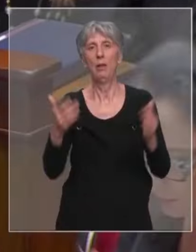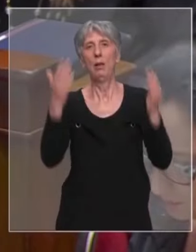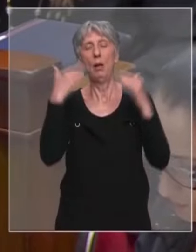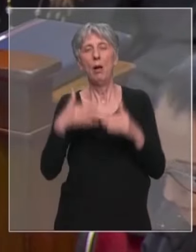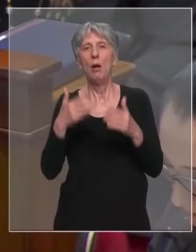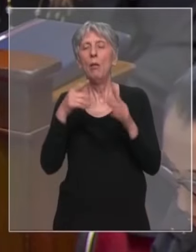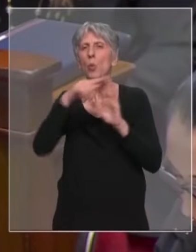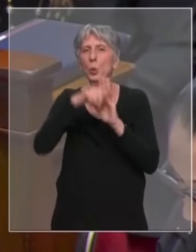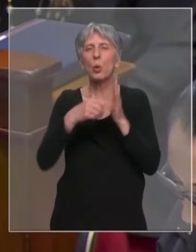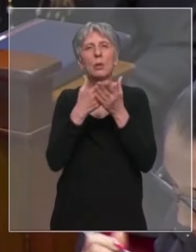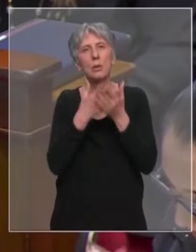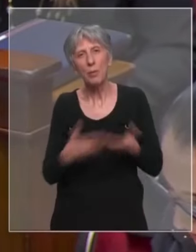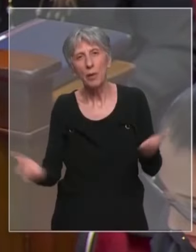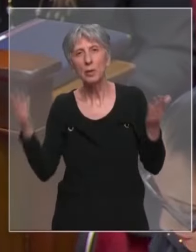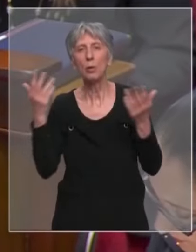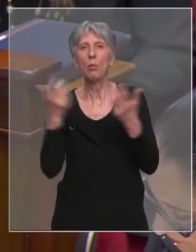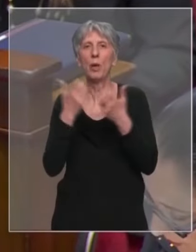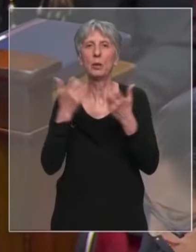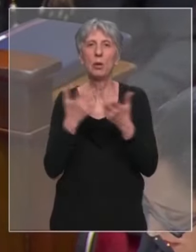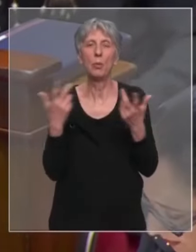faciliter le curage